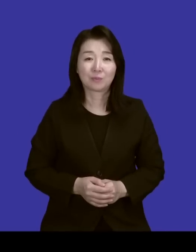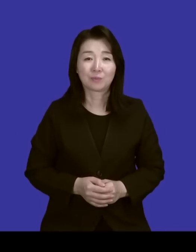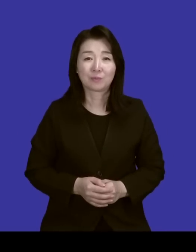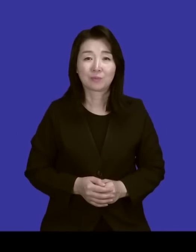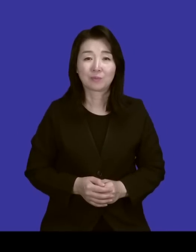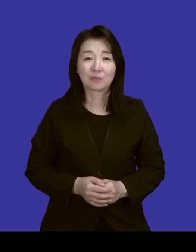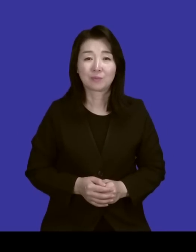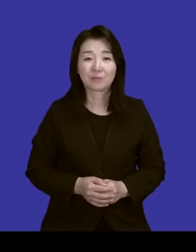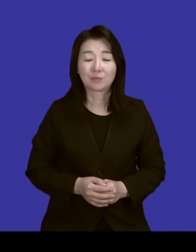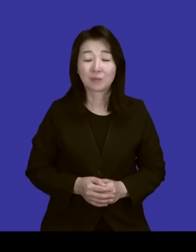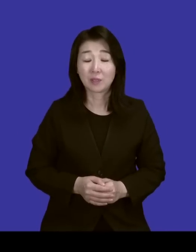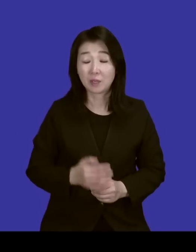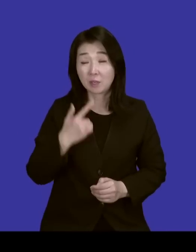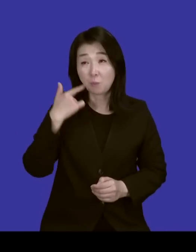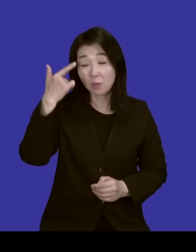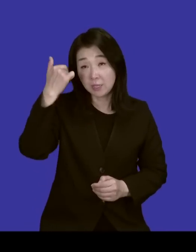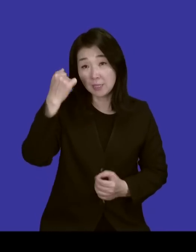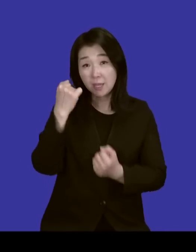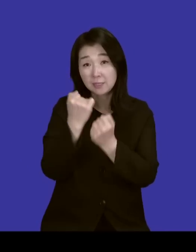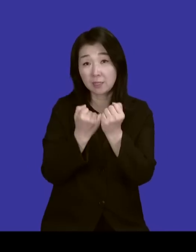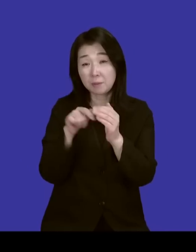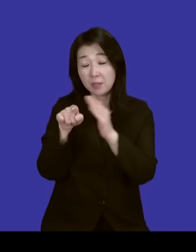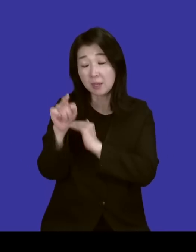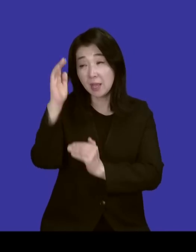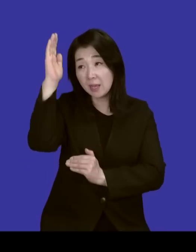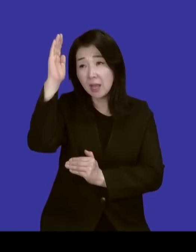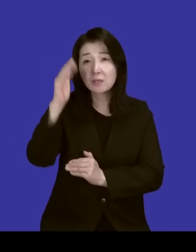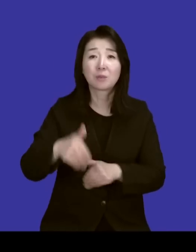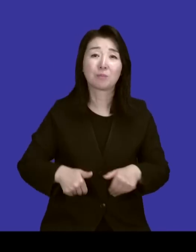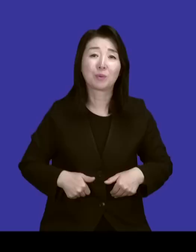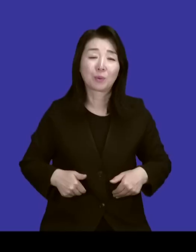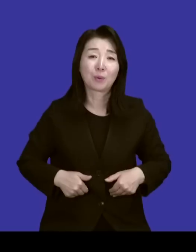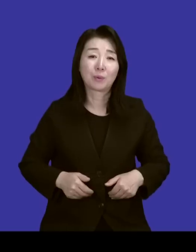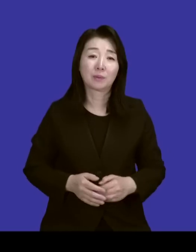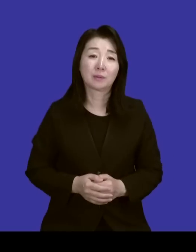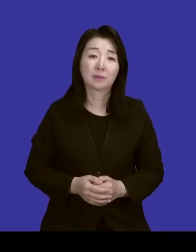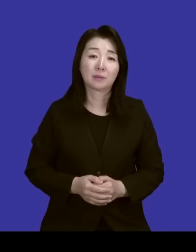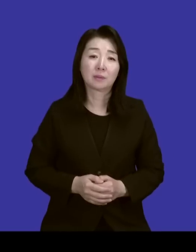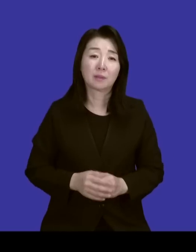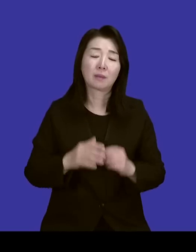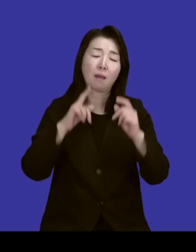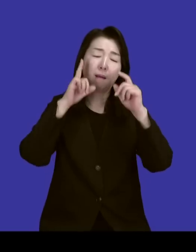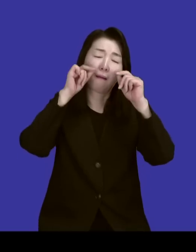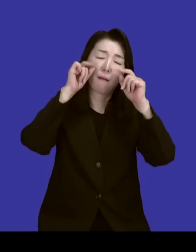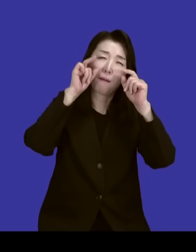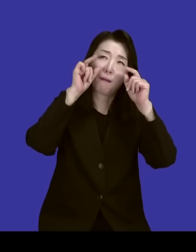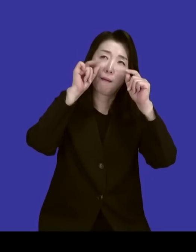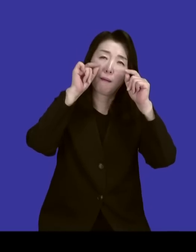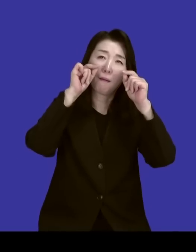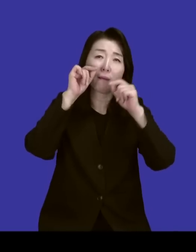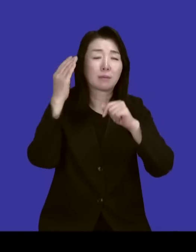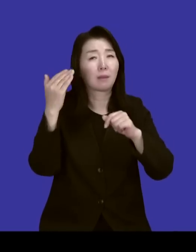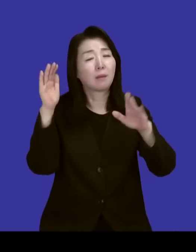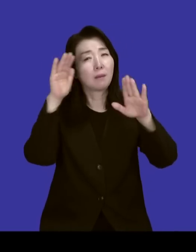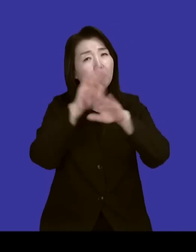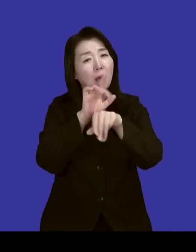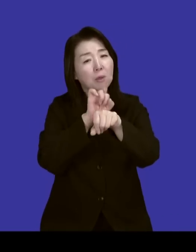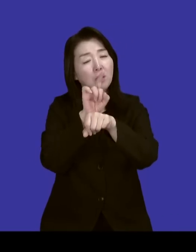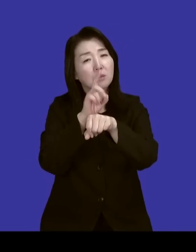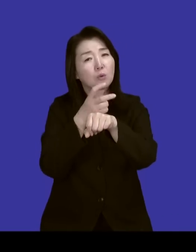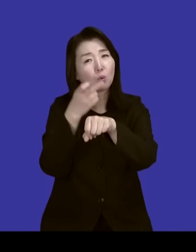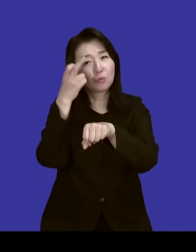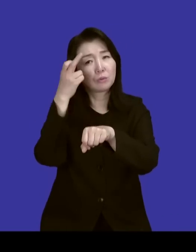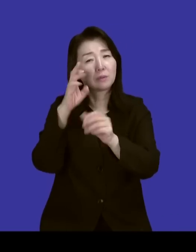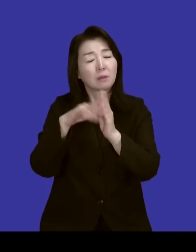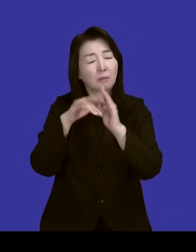제가 목회자 세미나에 가서 강의를 하도록 돼 있는데 네. 밤에 잠이 안 와요. 갑자기 11시, 12시 가까운데.